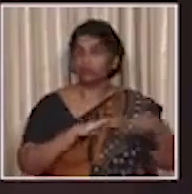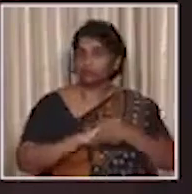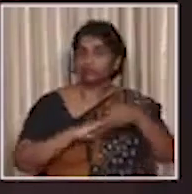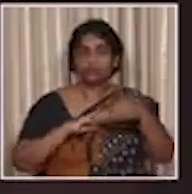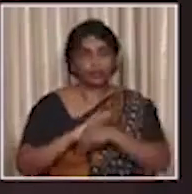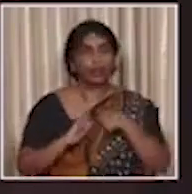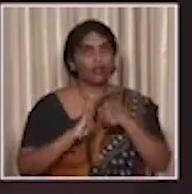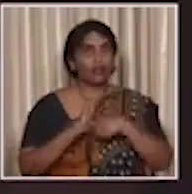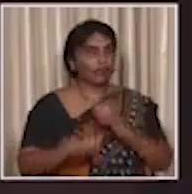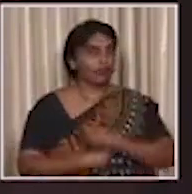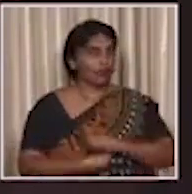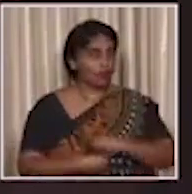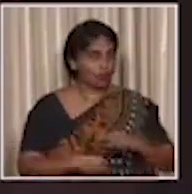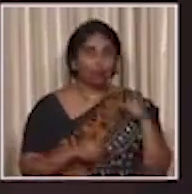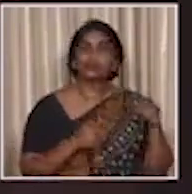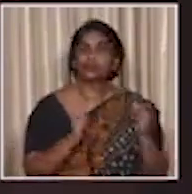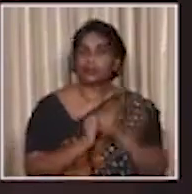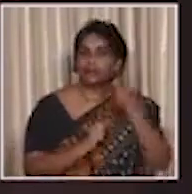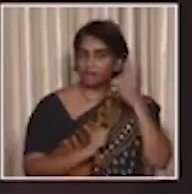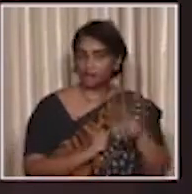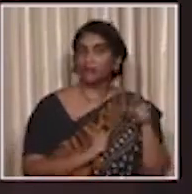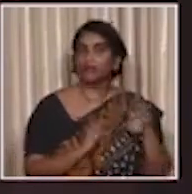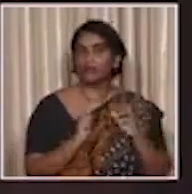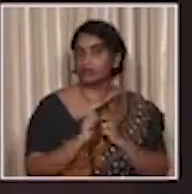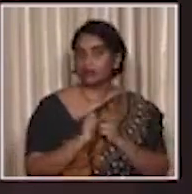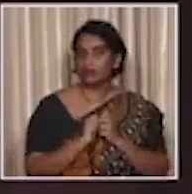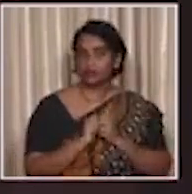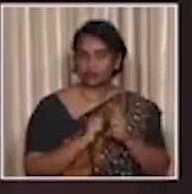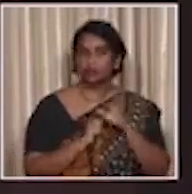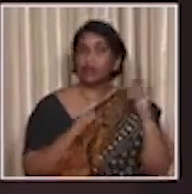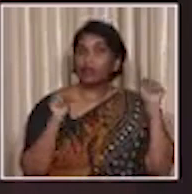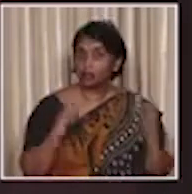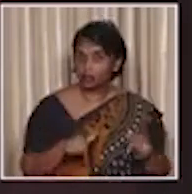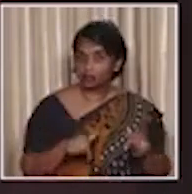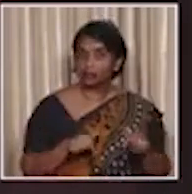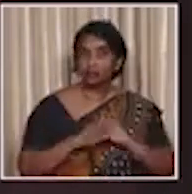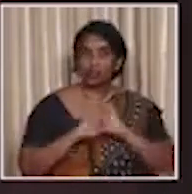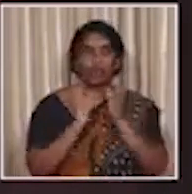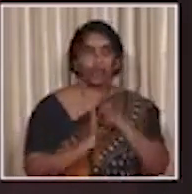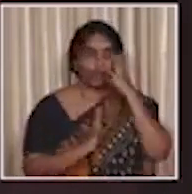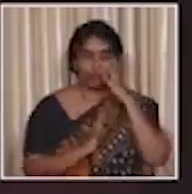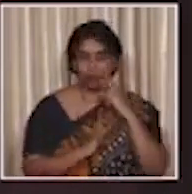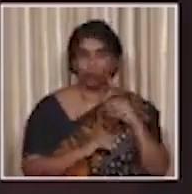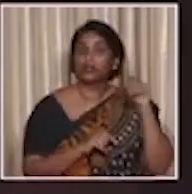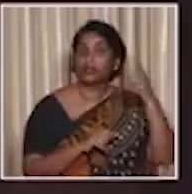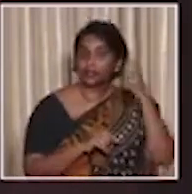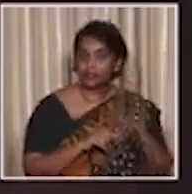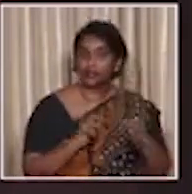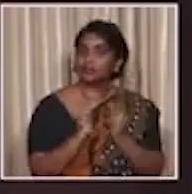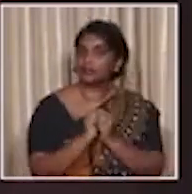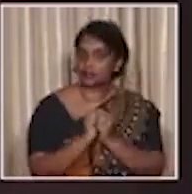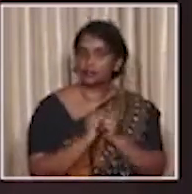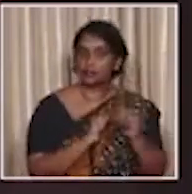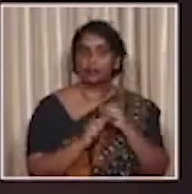ගහමින් මේ රට බංකොලොත් කිරීමේ නිසා තමයි මේ අරගලයට පාර කැපුණේ අද ඒව අමතක වෙලා තියෙනවා මෙන්න මේ විදිහටම